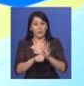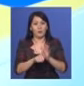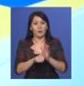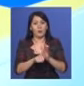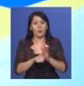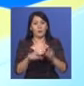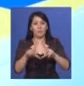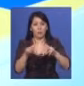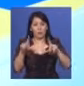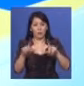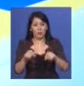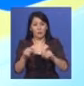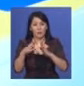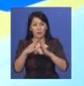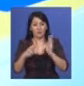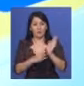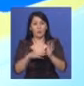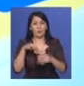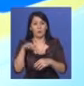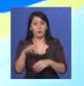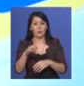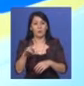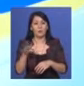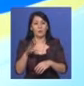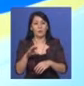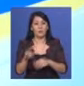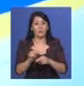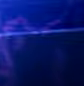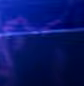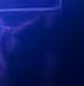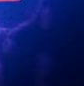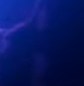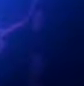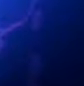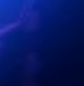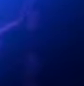5364-і стационарларда, ал 19 мыңнан астамы амбулаториялық жағдайда.